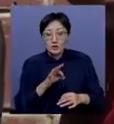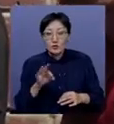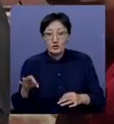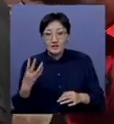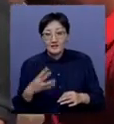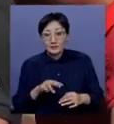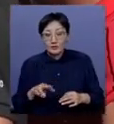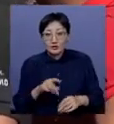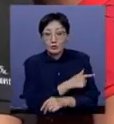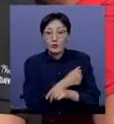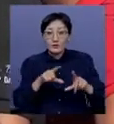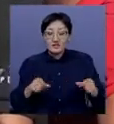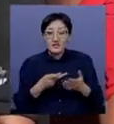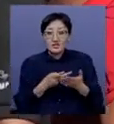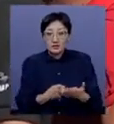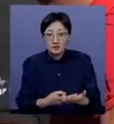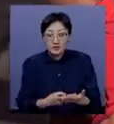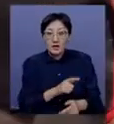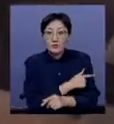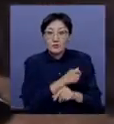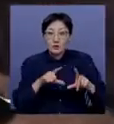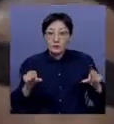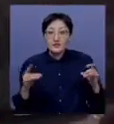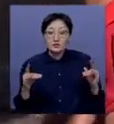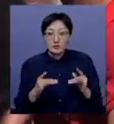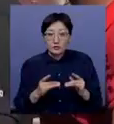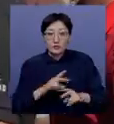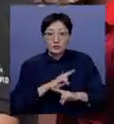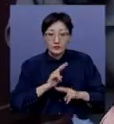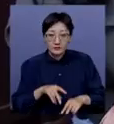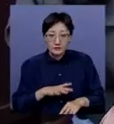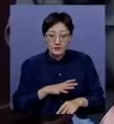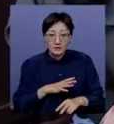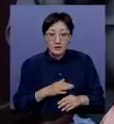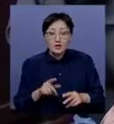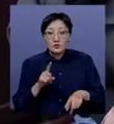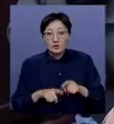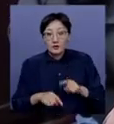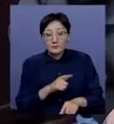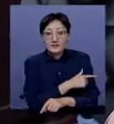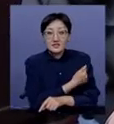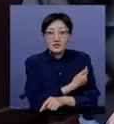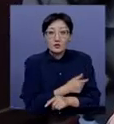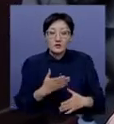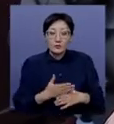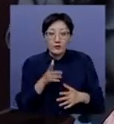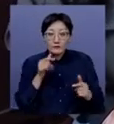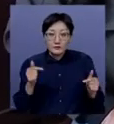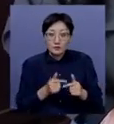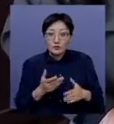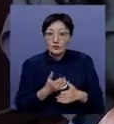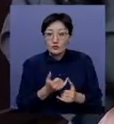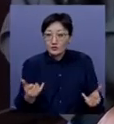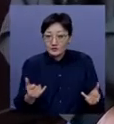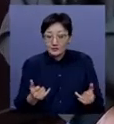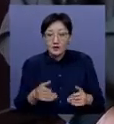00:40 ауруханаға жеткізіледі, дегенмен аурухана төсегінде жан тапсырады. Ал туыстары медициналық көмек уақытылы